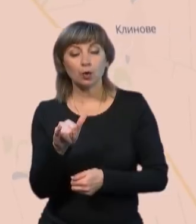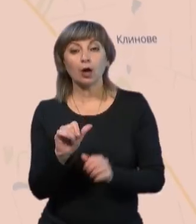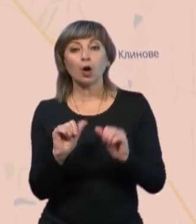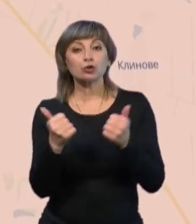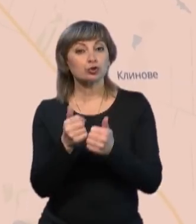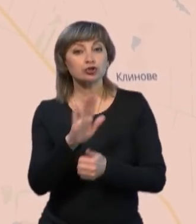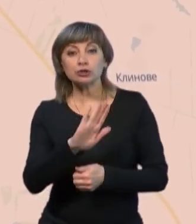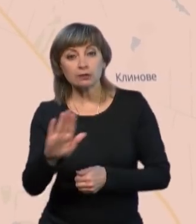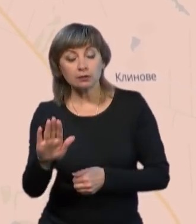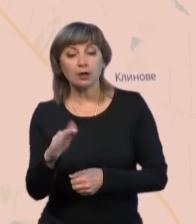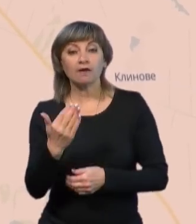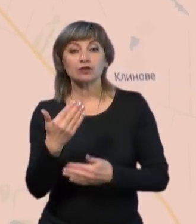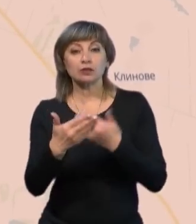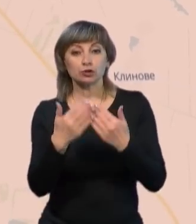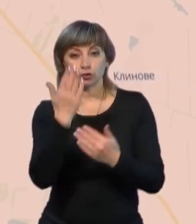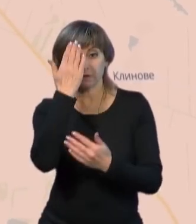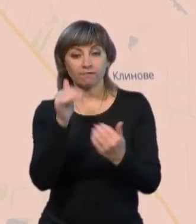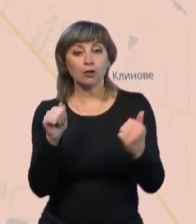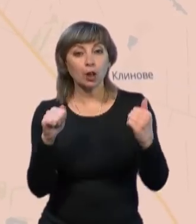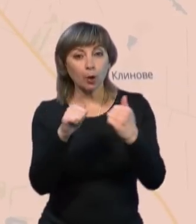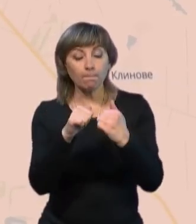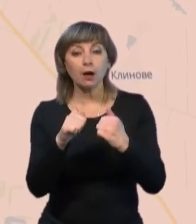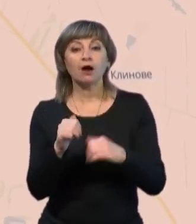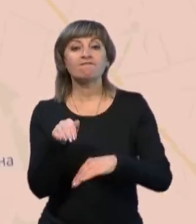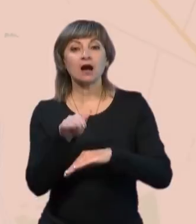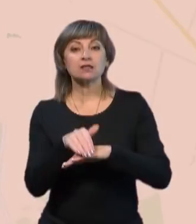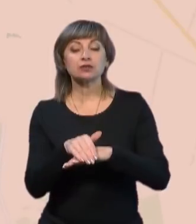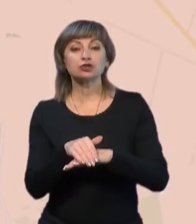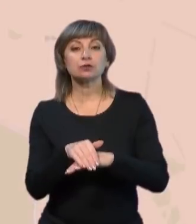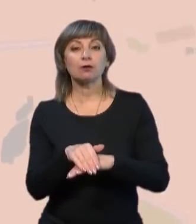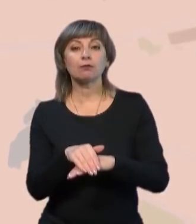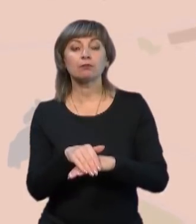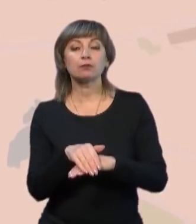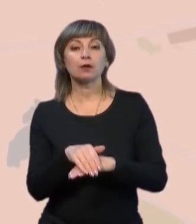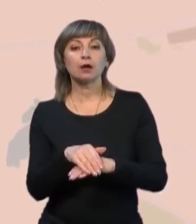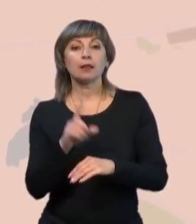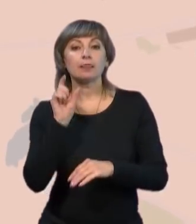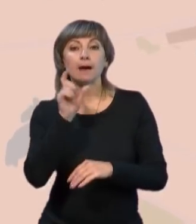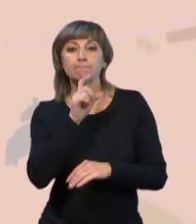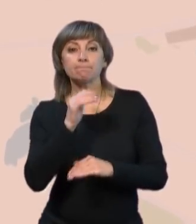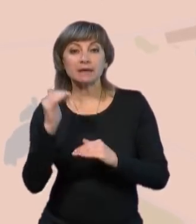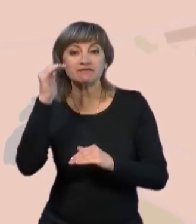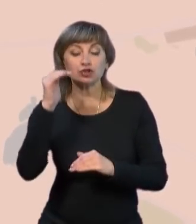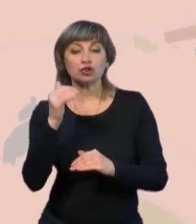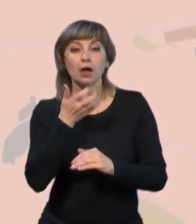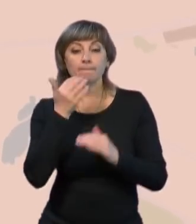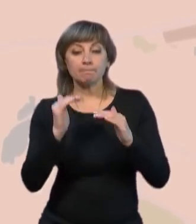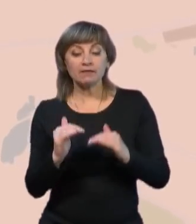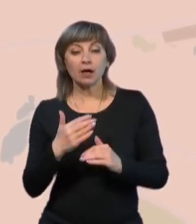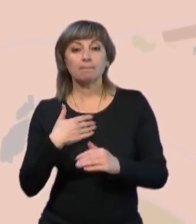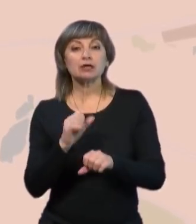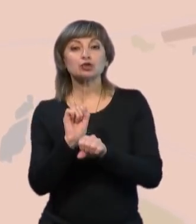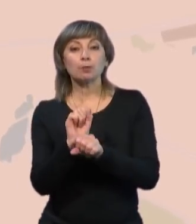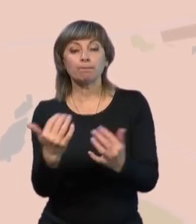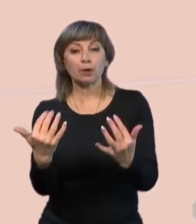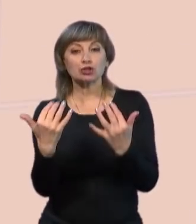Оточення ні. Вони йдуть в лоб. Фактично на півночі і на півдні від Соледару ми зупинили